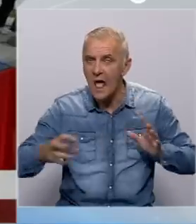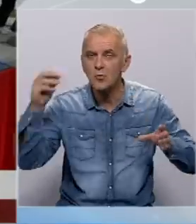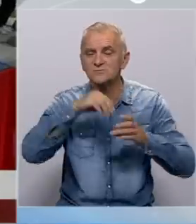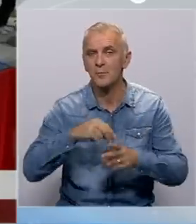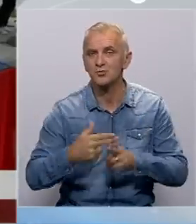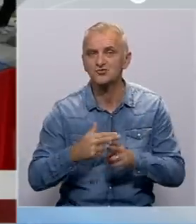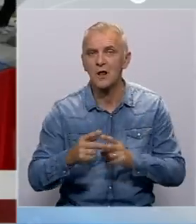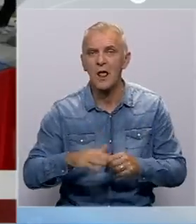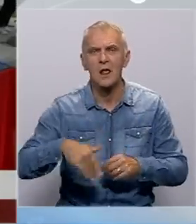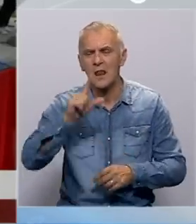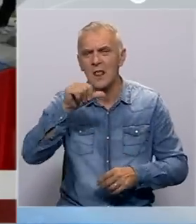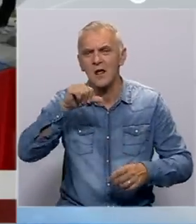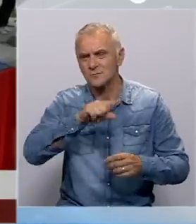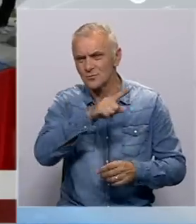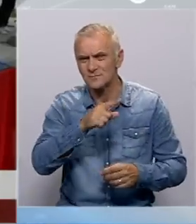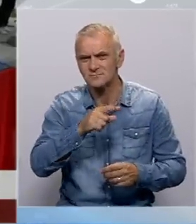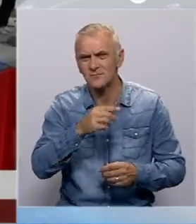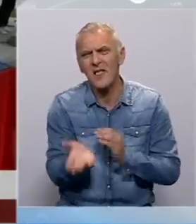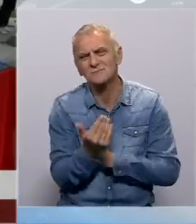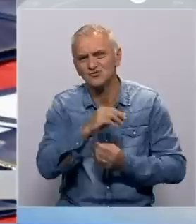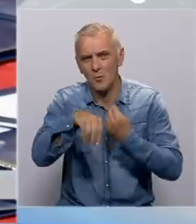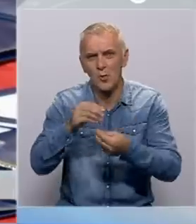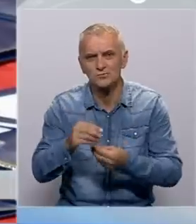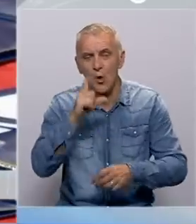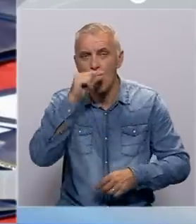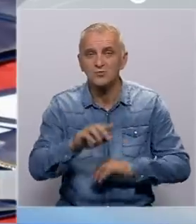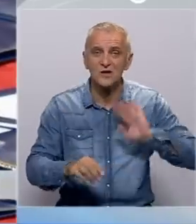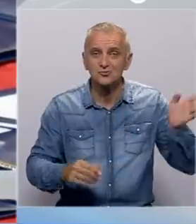rješenje za najugroženije izbjegličke porodice. Opština